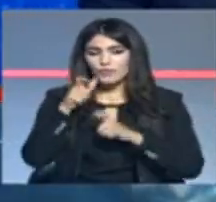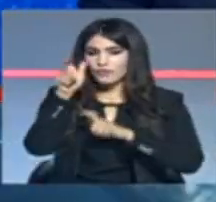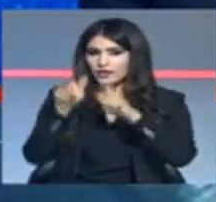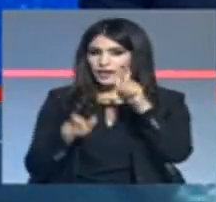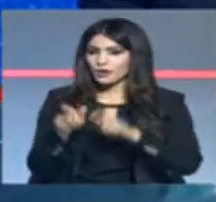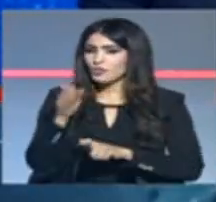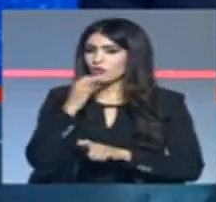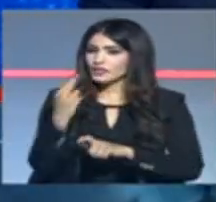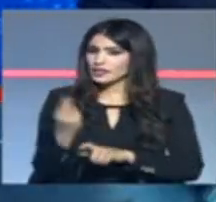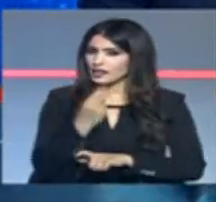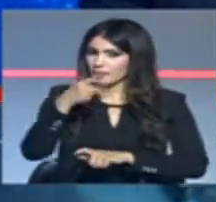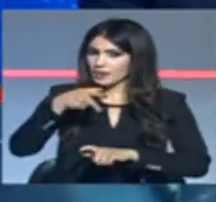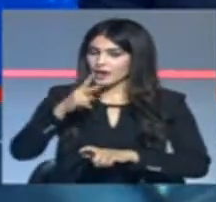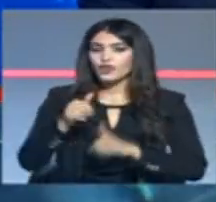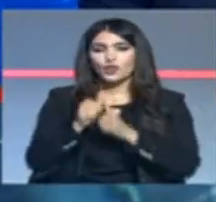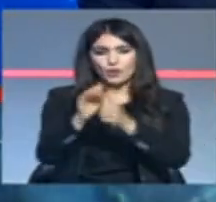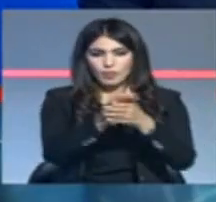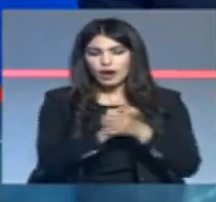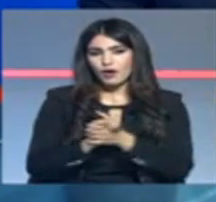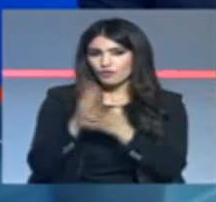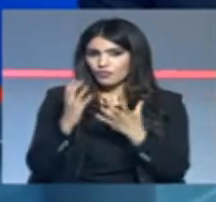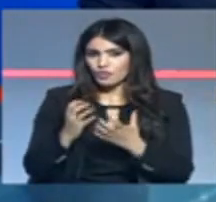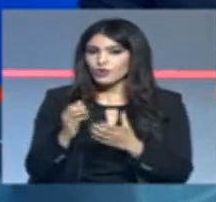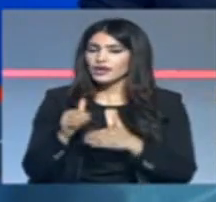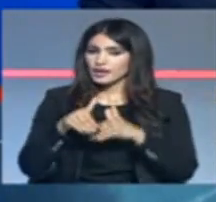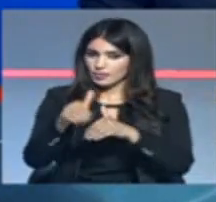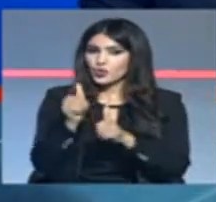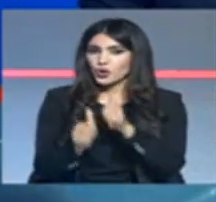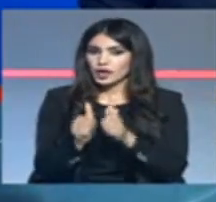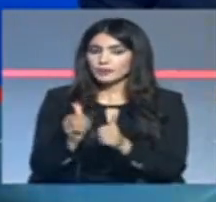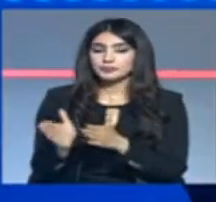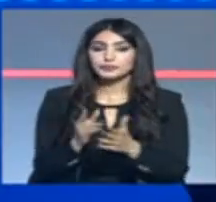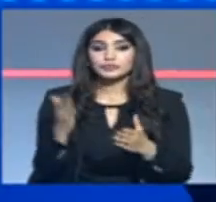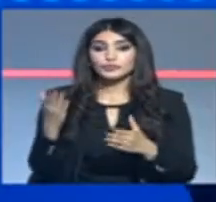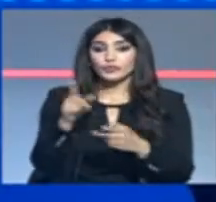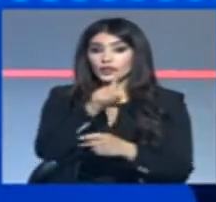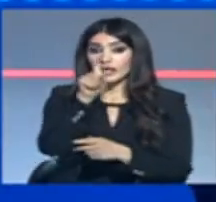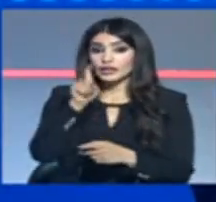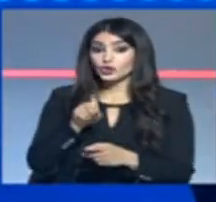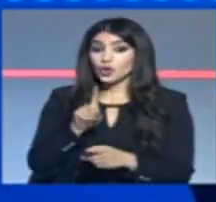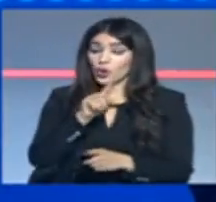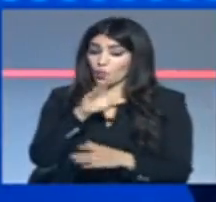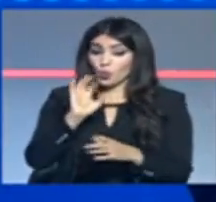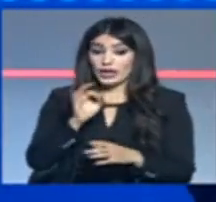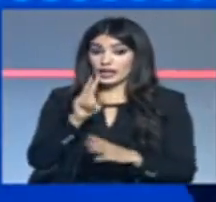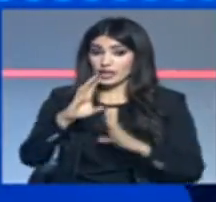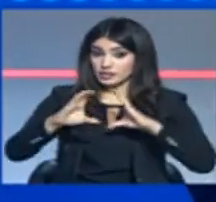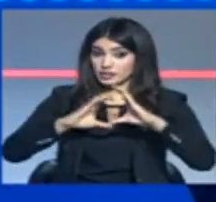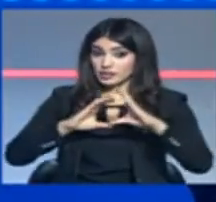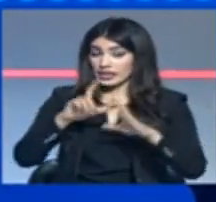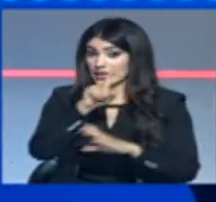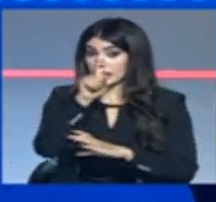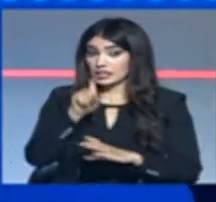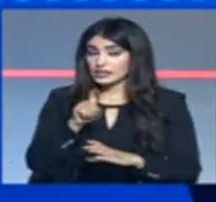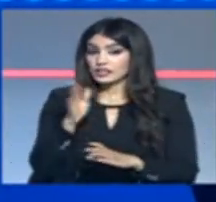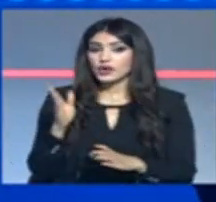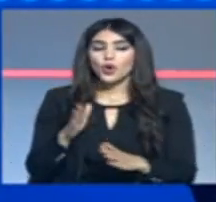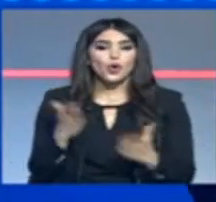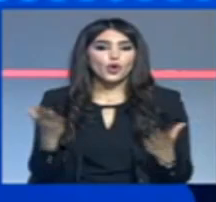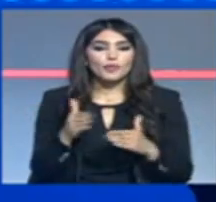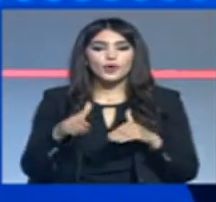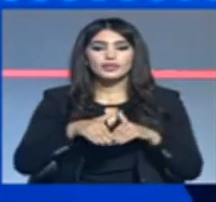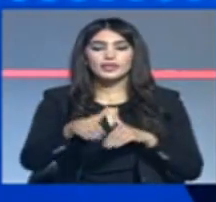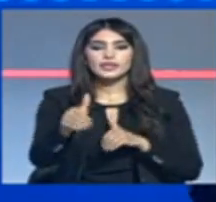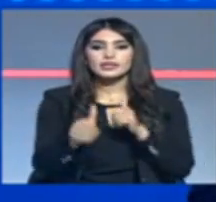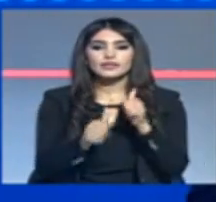الطلبه اللي هما اصدقائهم ورفاقهم. طيب، ولا يتم ذلك الا بالحوار بطبيعه الحال. كيف يتم تسيير